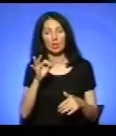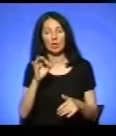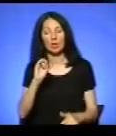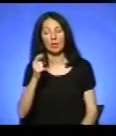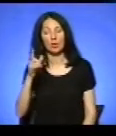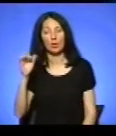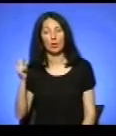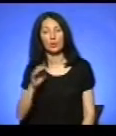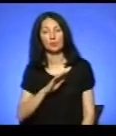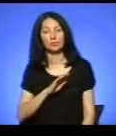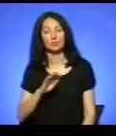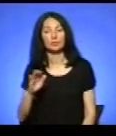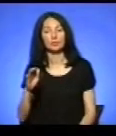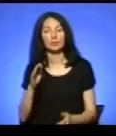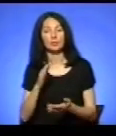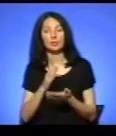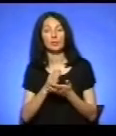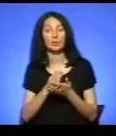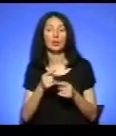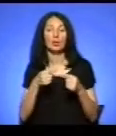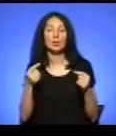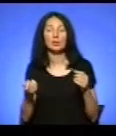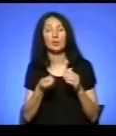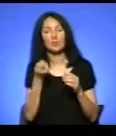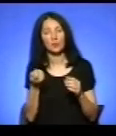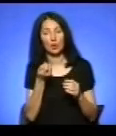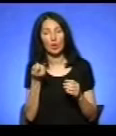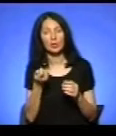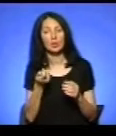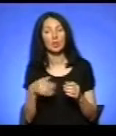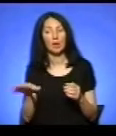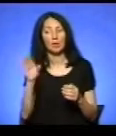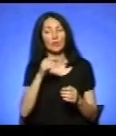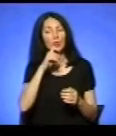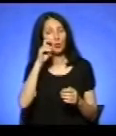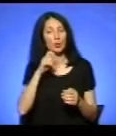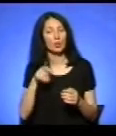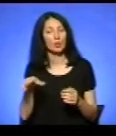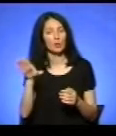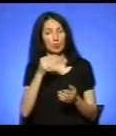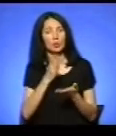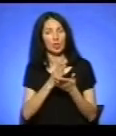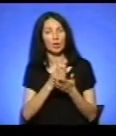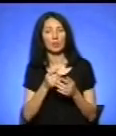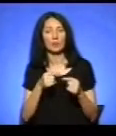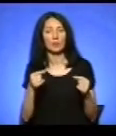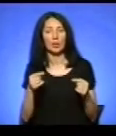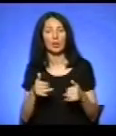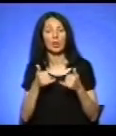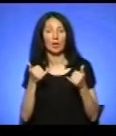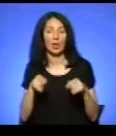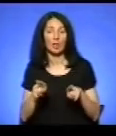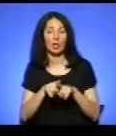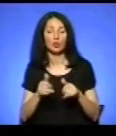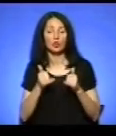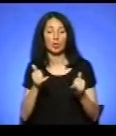є певні нюанси, я думаю, що вони скрізь по Україні є. А також для підняття заробітної